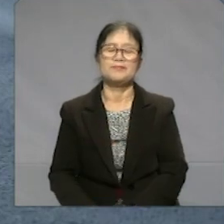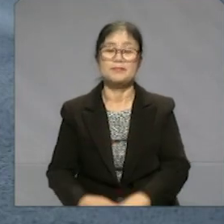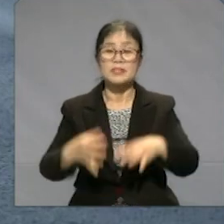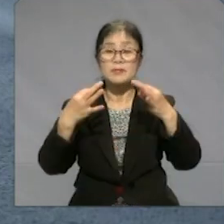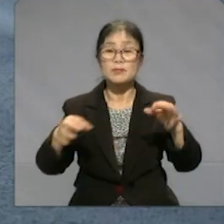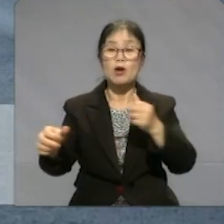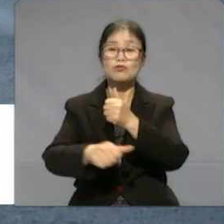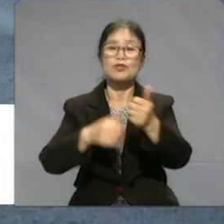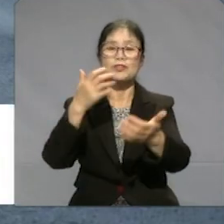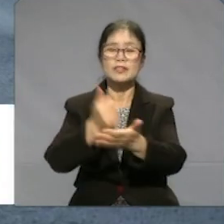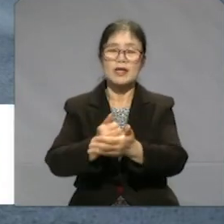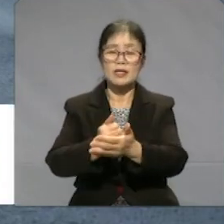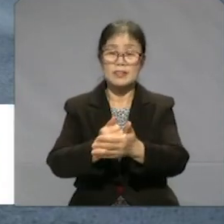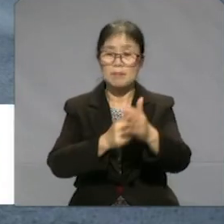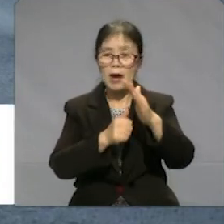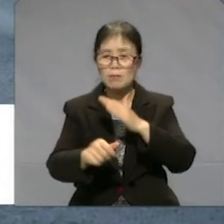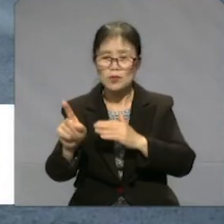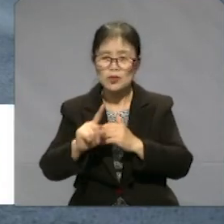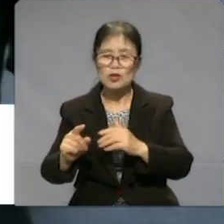김정은 국무위원장이 찾은 곳은